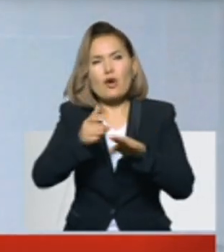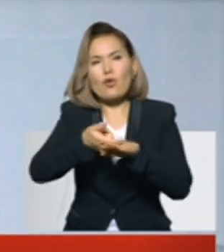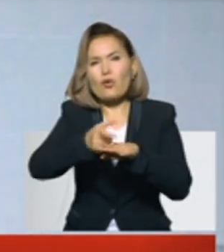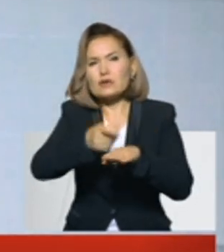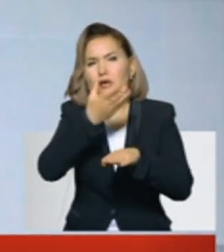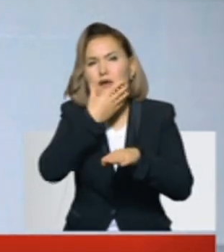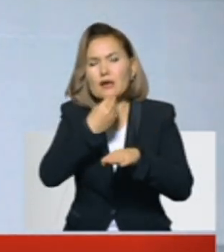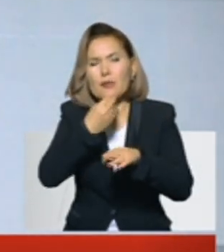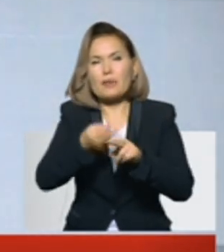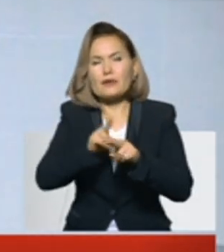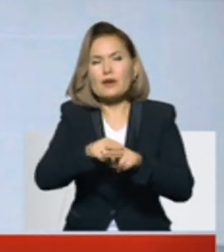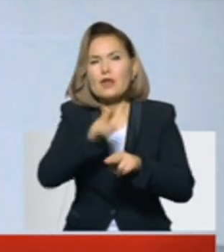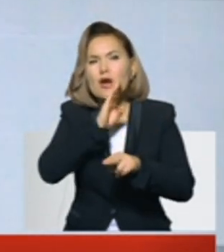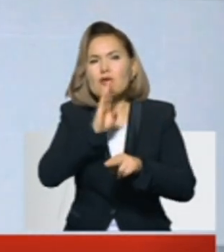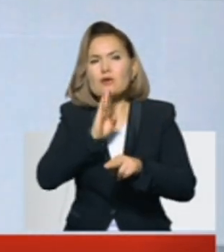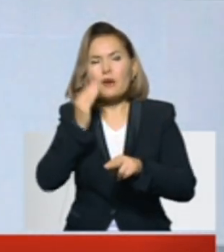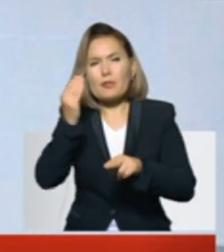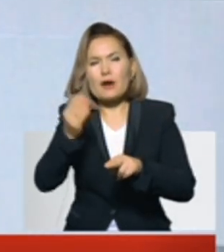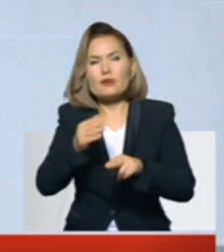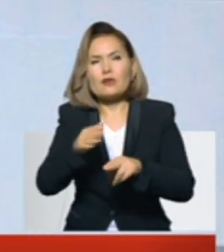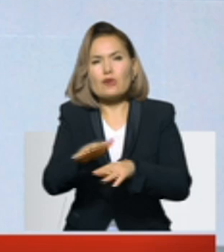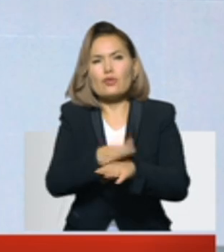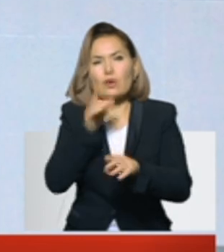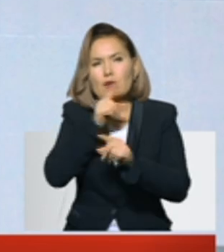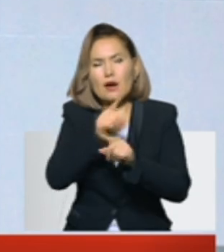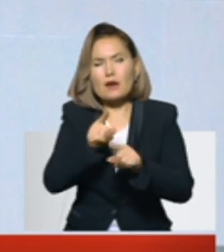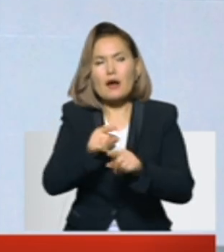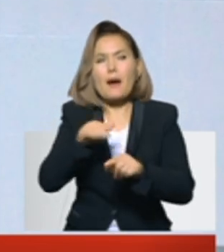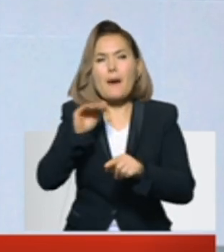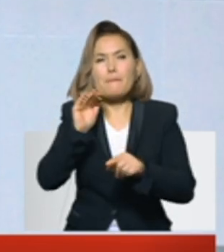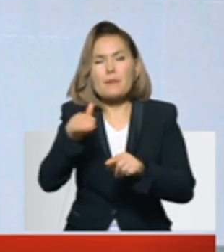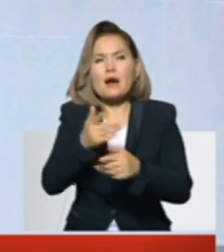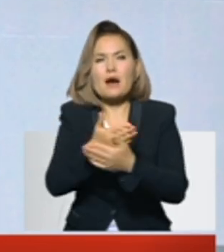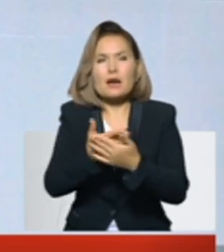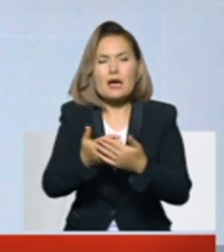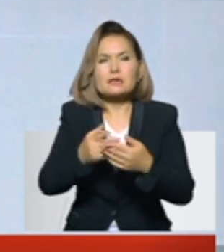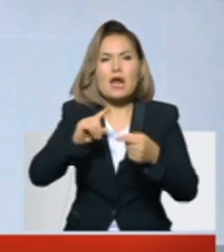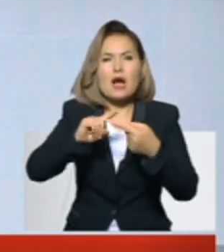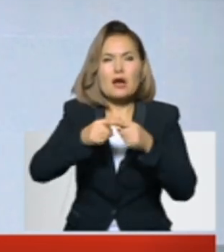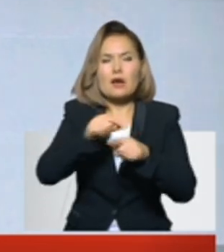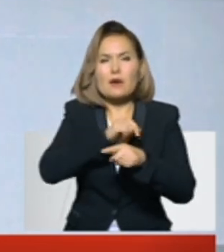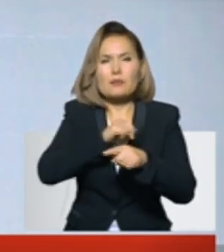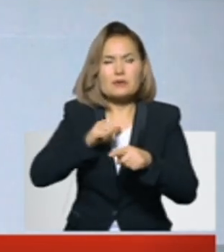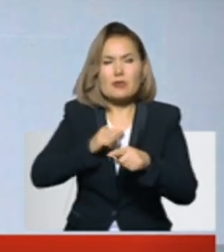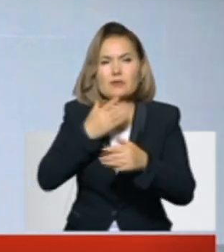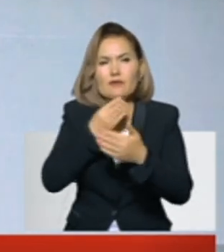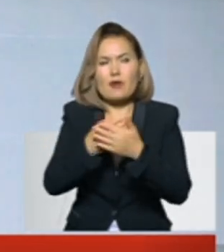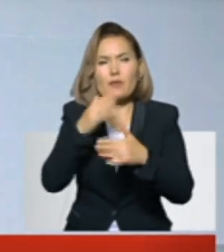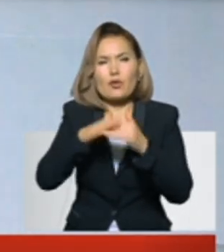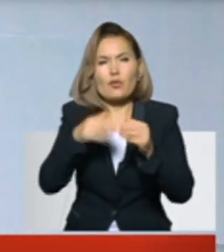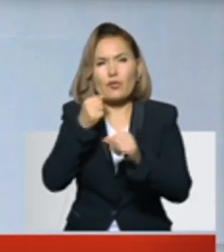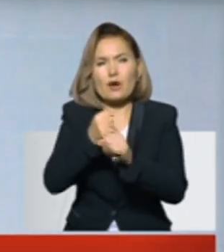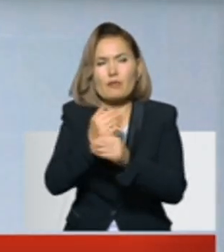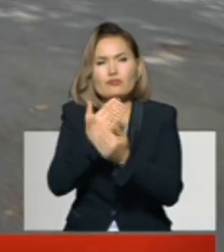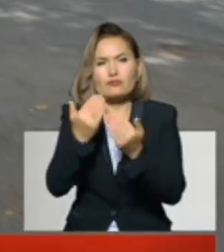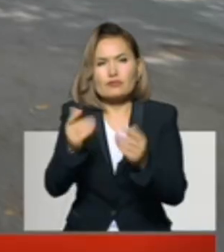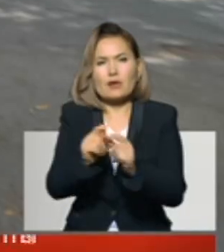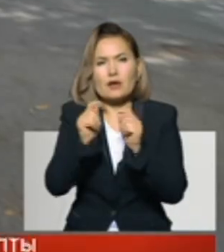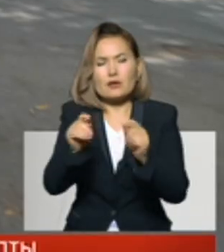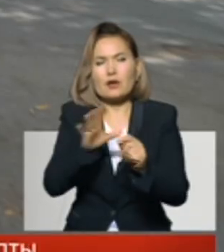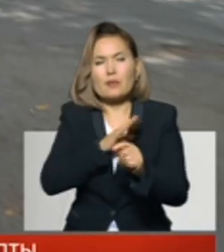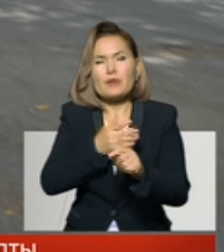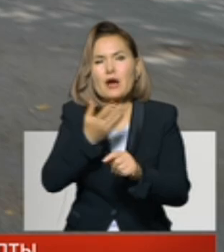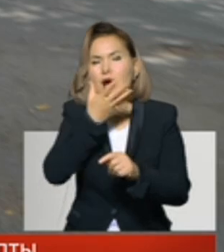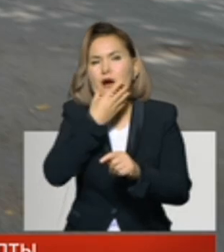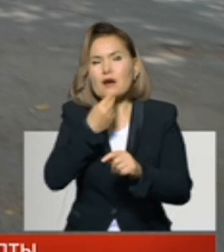жүр. Дана Бектаева жылдар бойы мыңнан астам кілем үлгісін жинап, жертөлесін мұражайға айналдырған екен. Түрлі